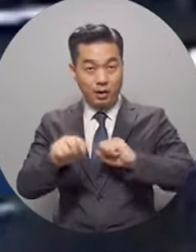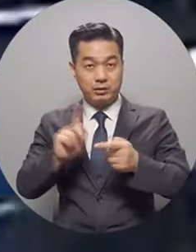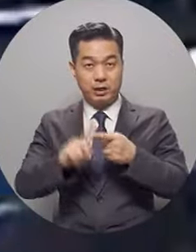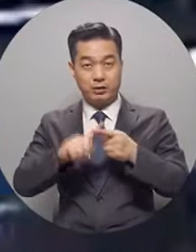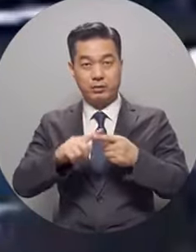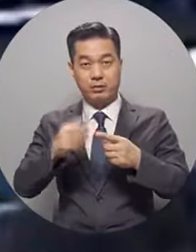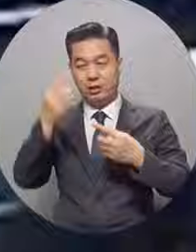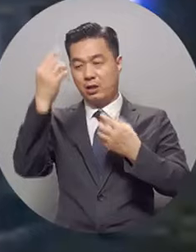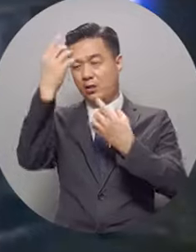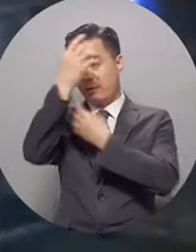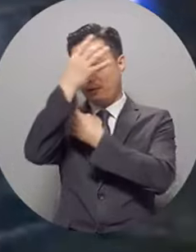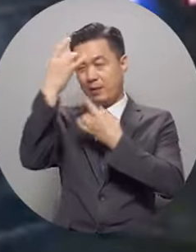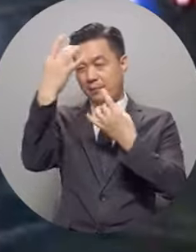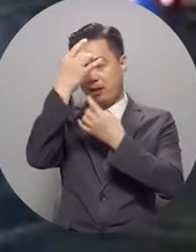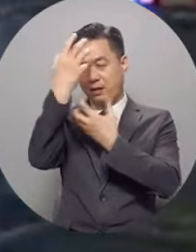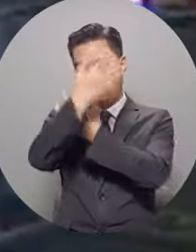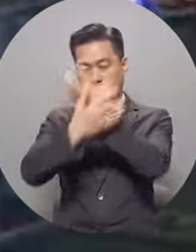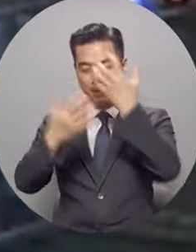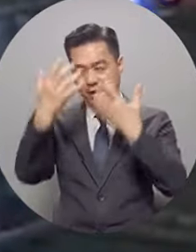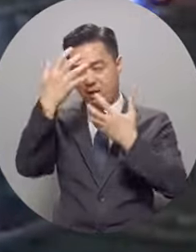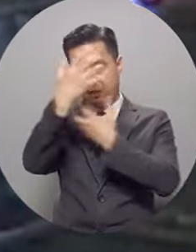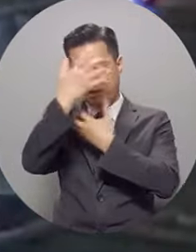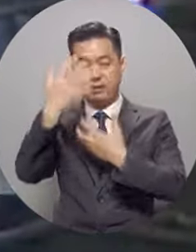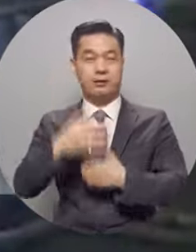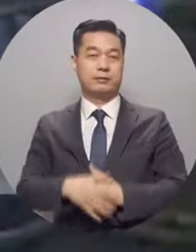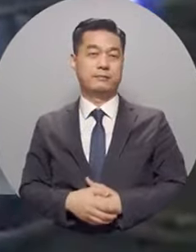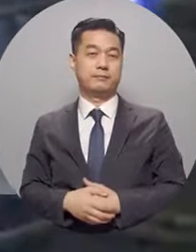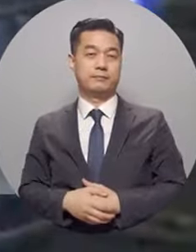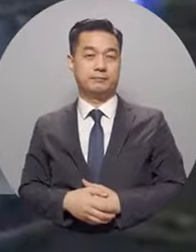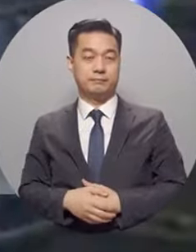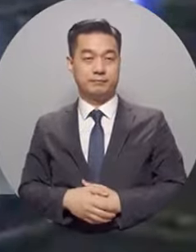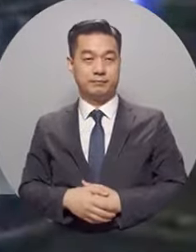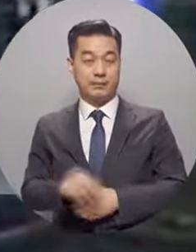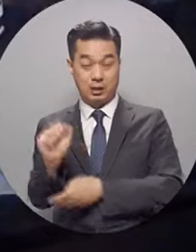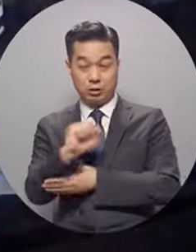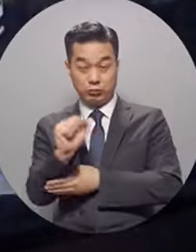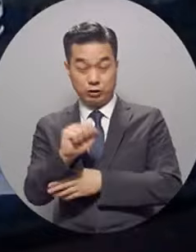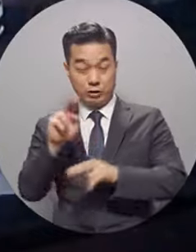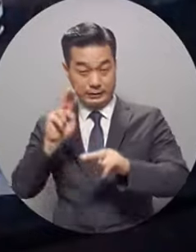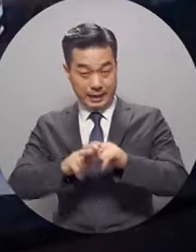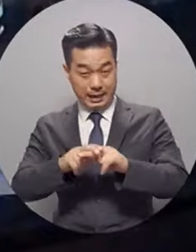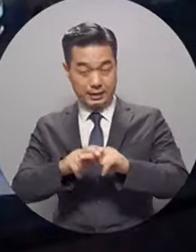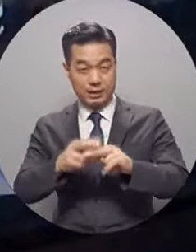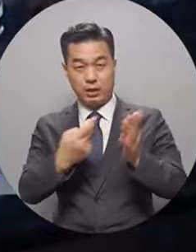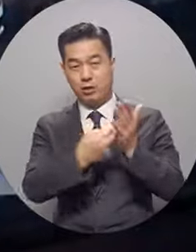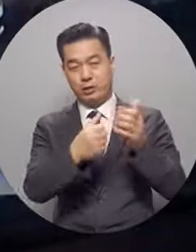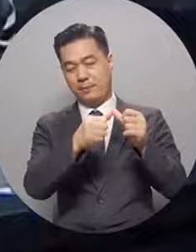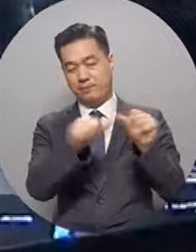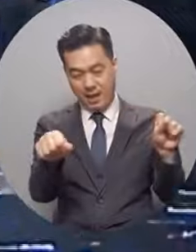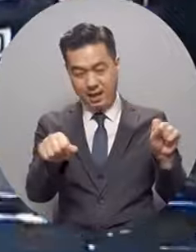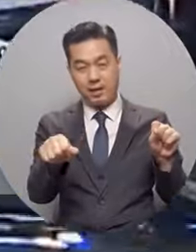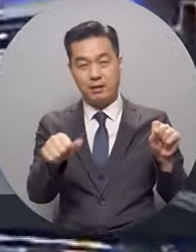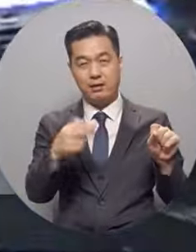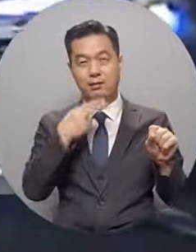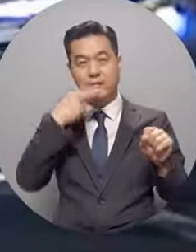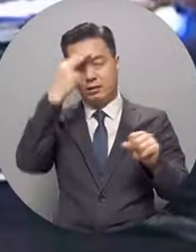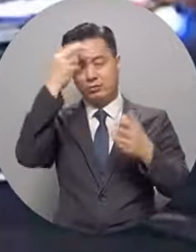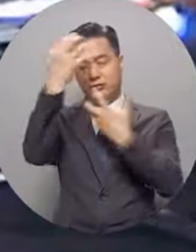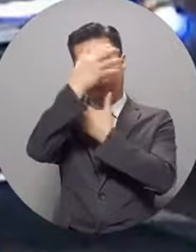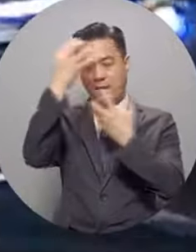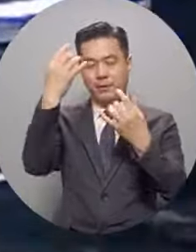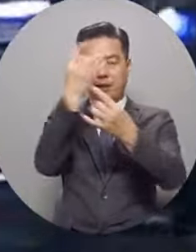상태로 확인 경찰은 결국 운전석 유리창을 깨고 만취 상태로 추정되는 30대 여성